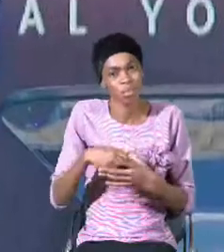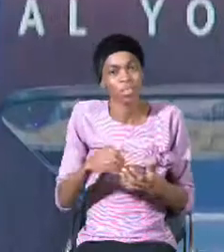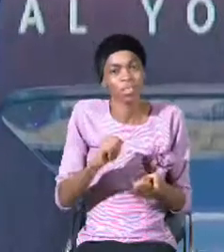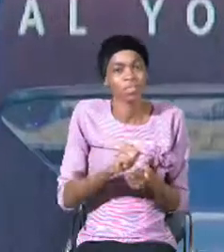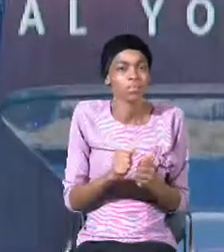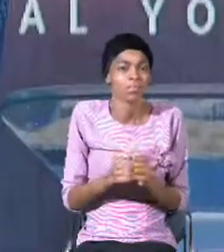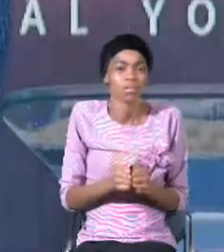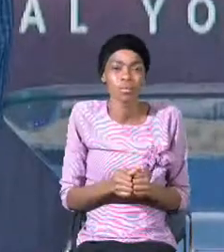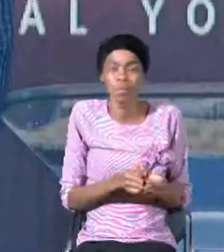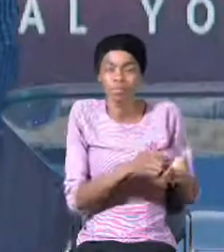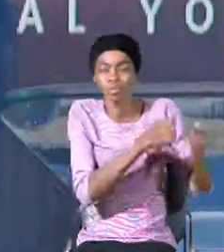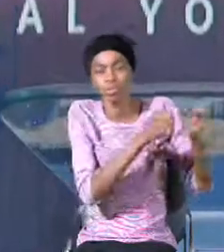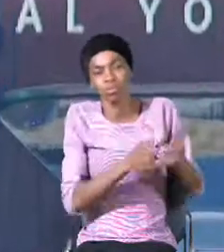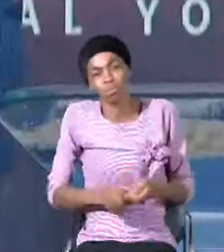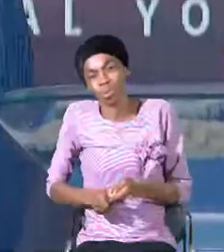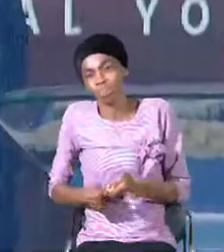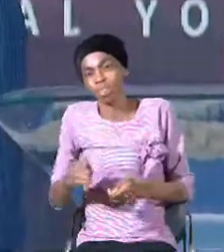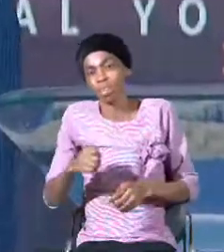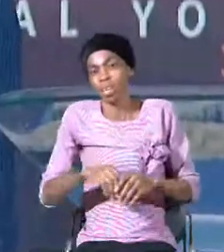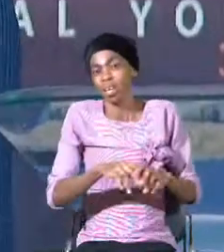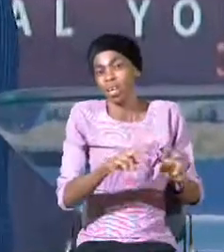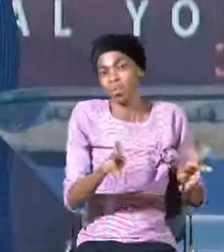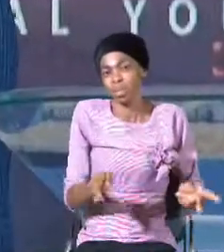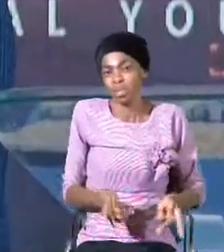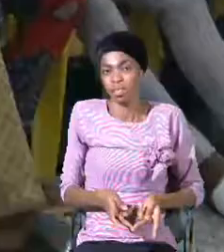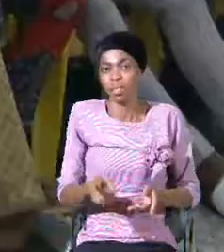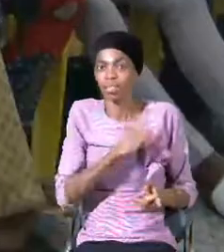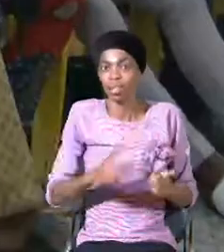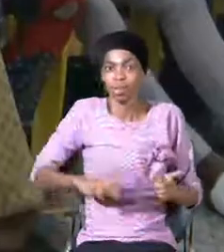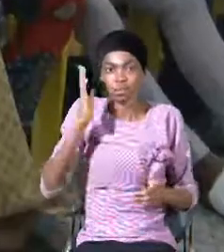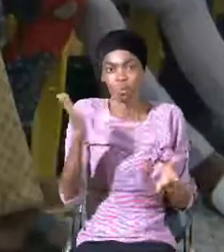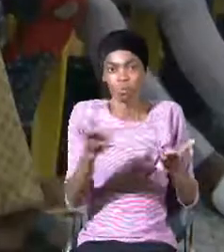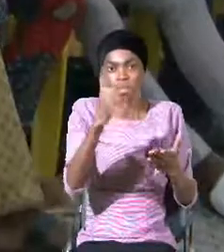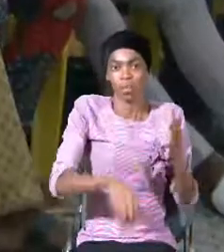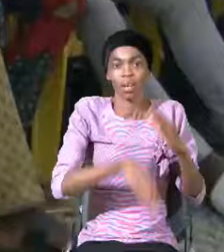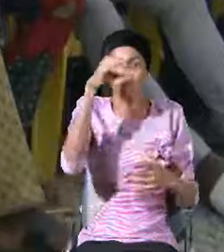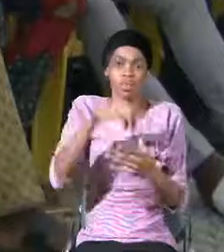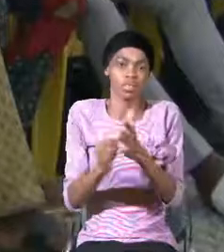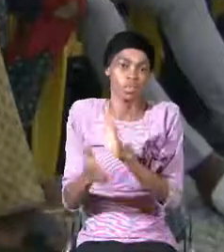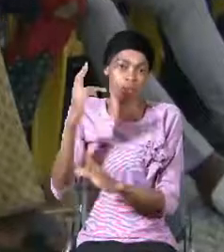Ils mettent une vie noyée par les problèmes. Le Seigneur va te sortir.